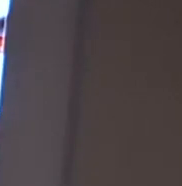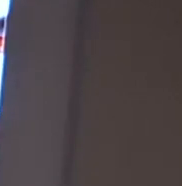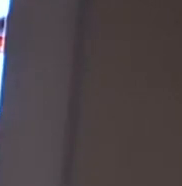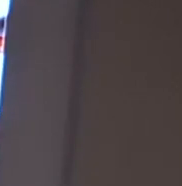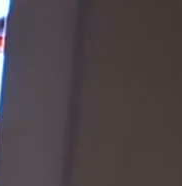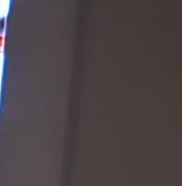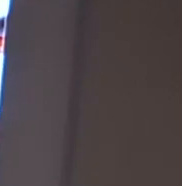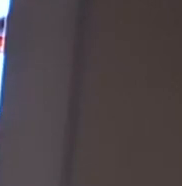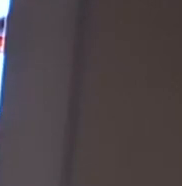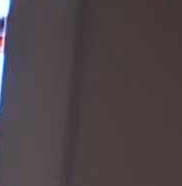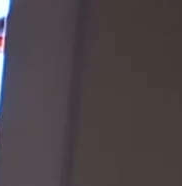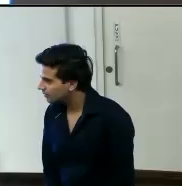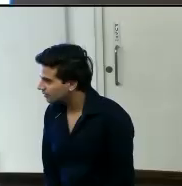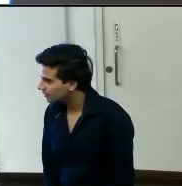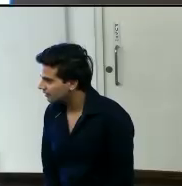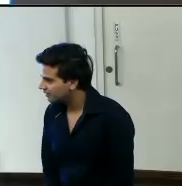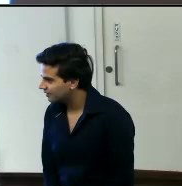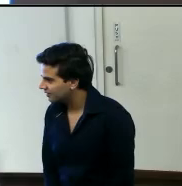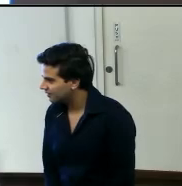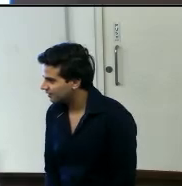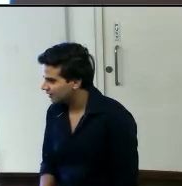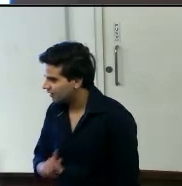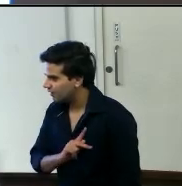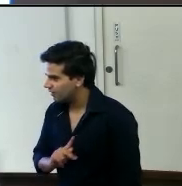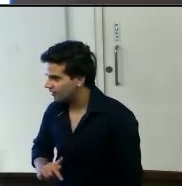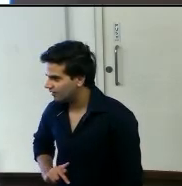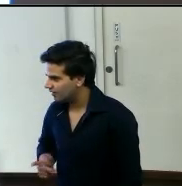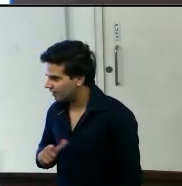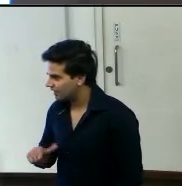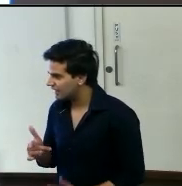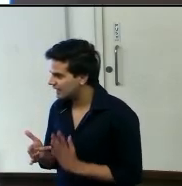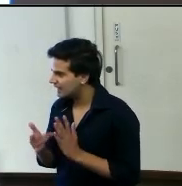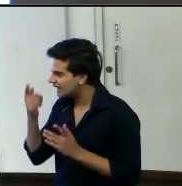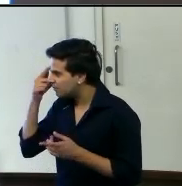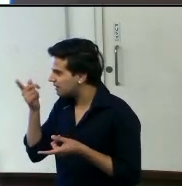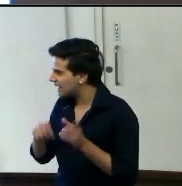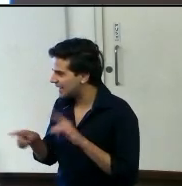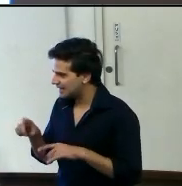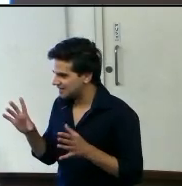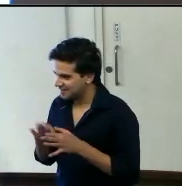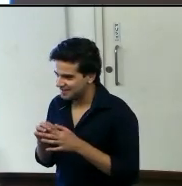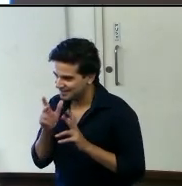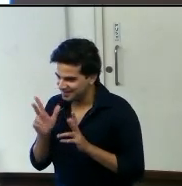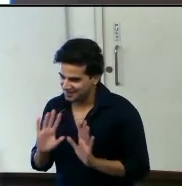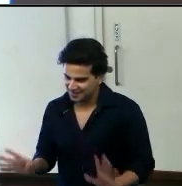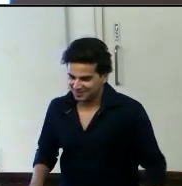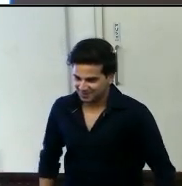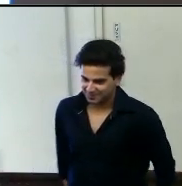ಯಾವುದು? ನಿಮ್ಮ ಇದು ಮಾಡಿದ್ದೀರಲ್ಲ ಅದರದ್ದು ಟೆಕ್ನಿಕ್ ಹೇಳಿ, ಹೆಂಗೆ ಮಾಡಿದ್ರಿ?